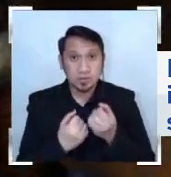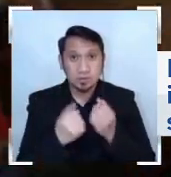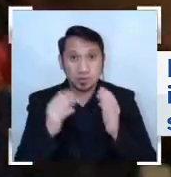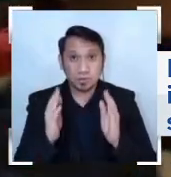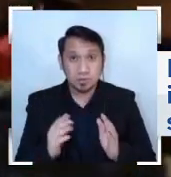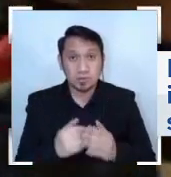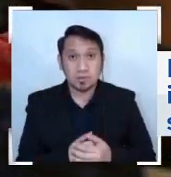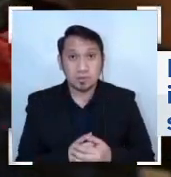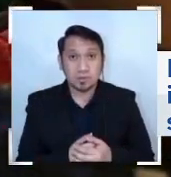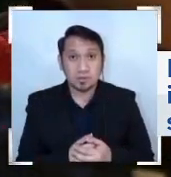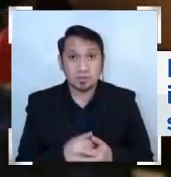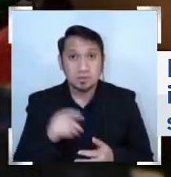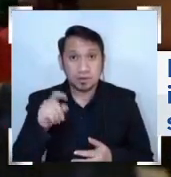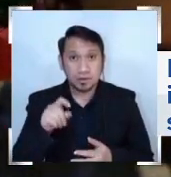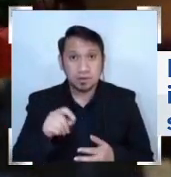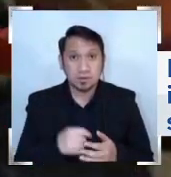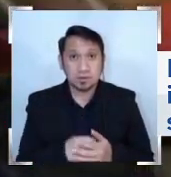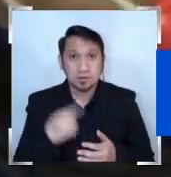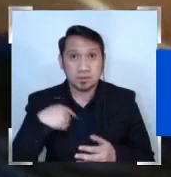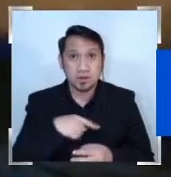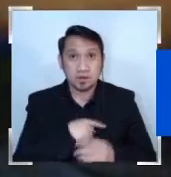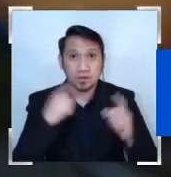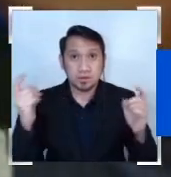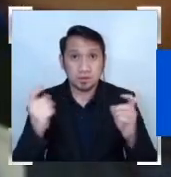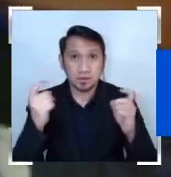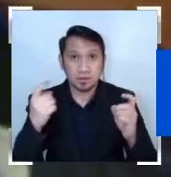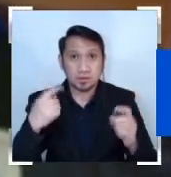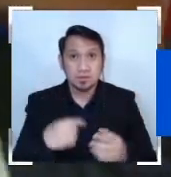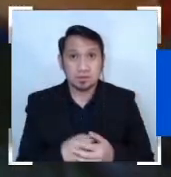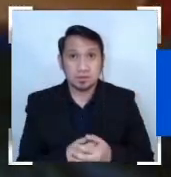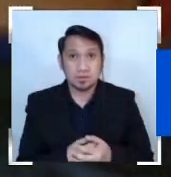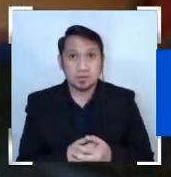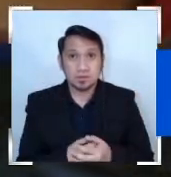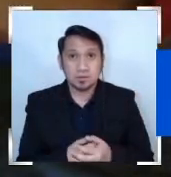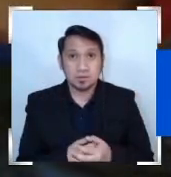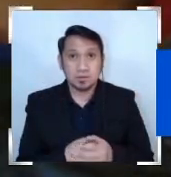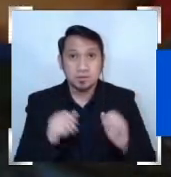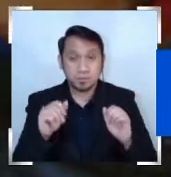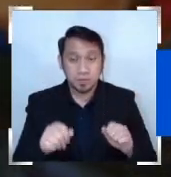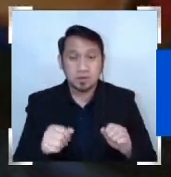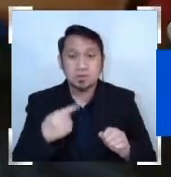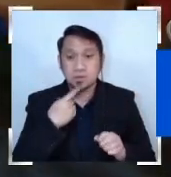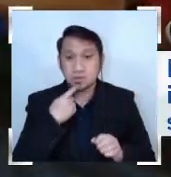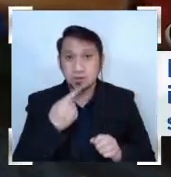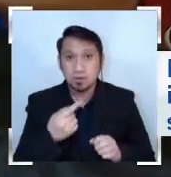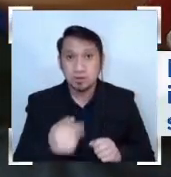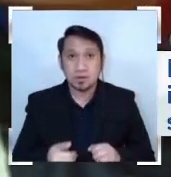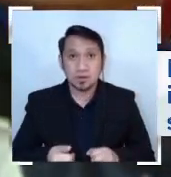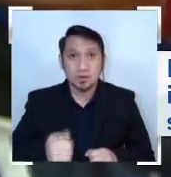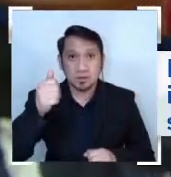Dapat talaga mag-celebrate tayo ngayon dahil pwede kong sabihin, nanalo na